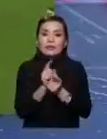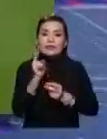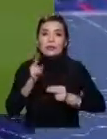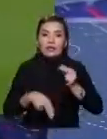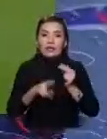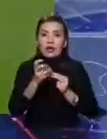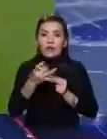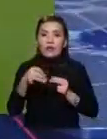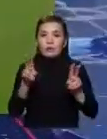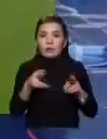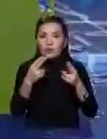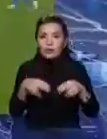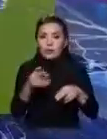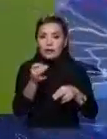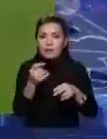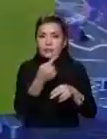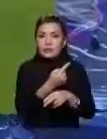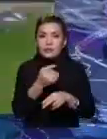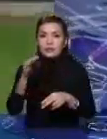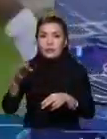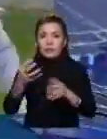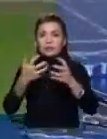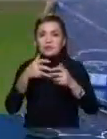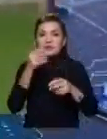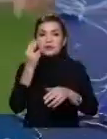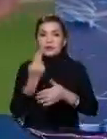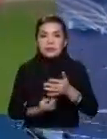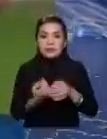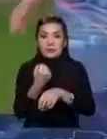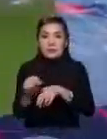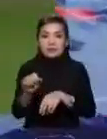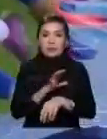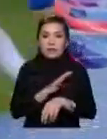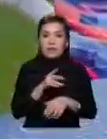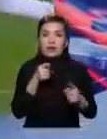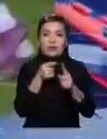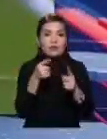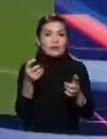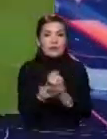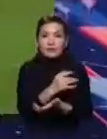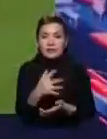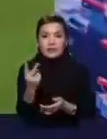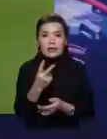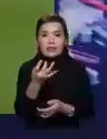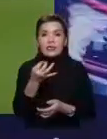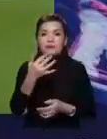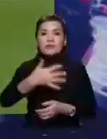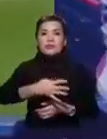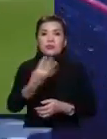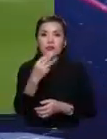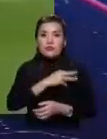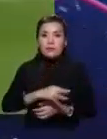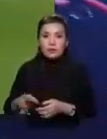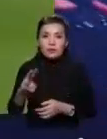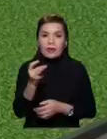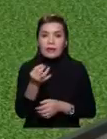Корольдік клуб Алавесті 1-0 есебімен жеңді. Бірінші таймда ешкім гол соқпады. Екінші таймның басында 54-ші минутта